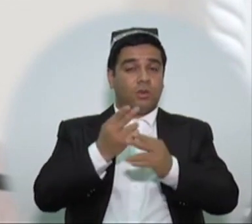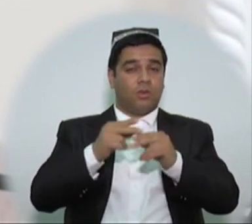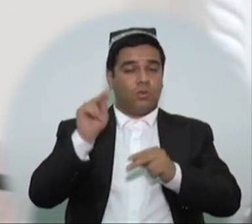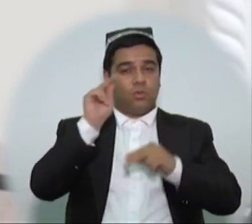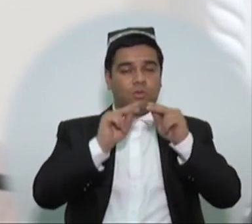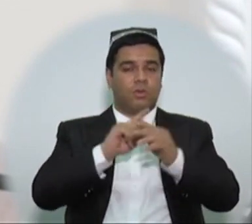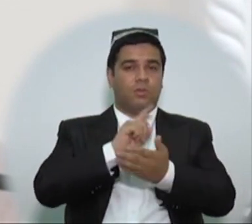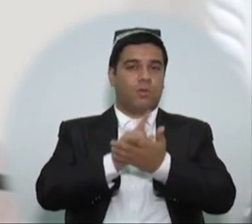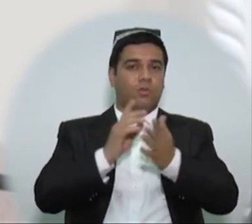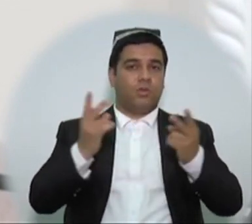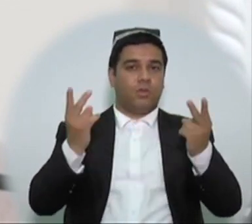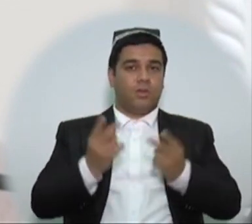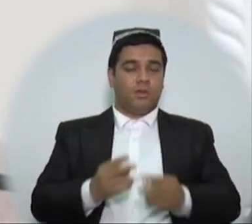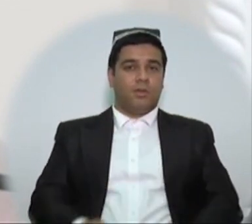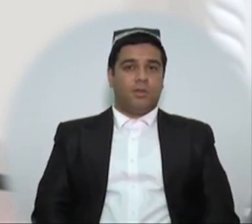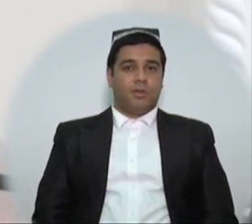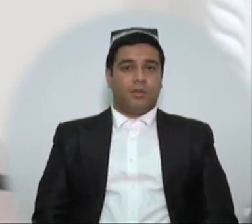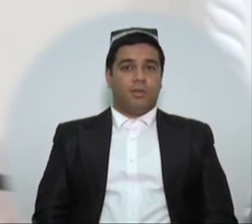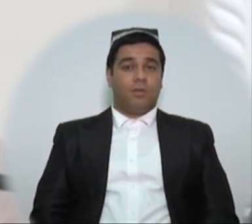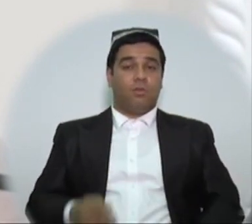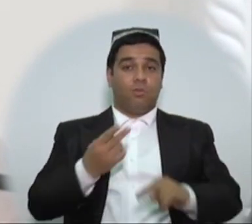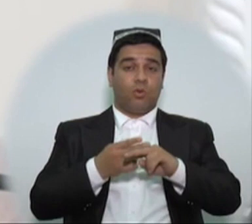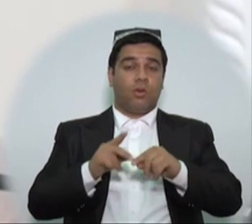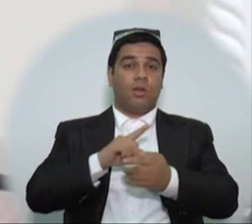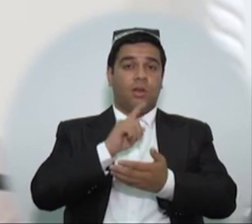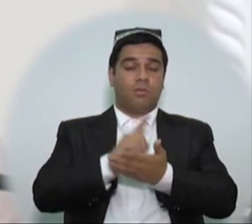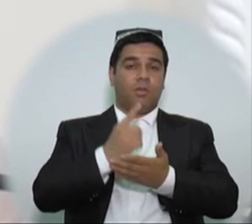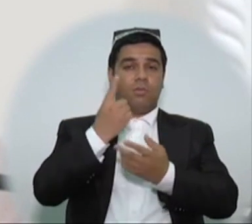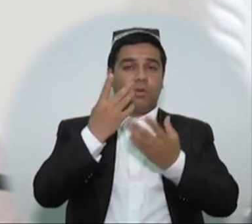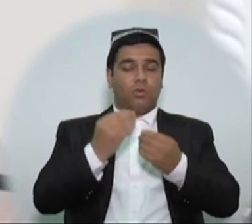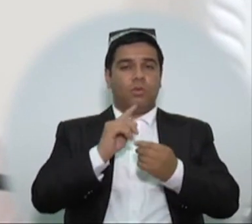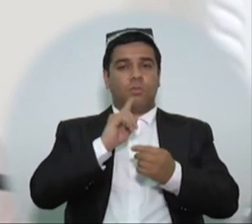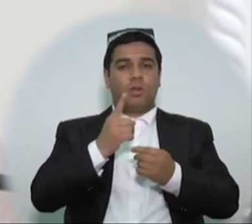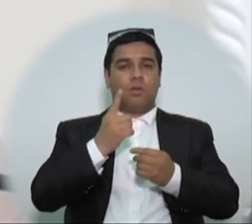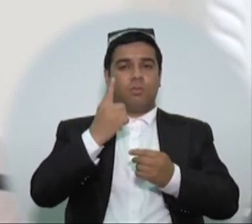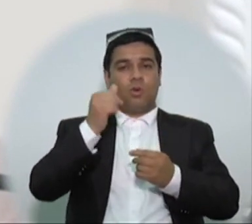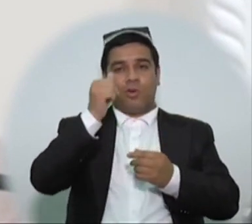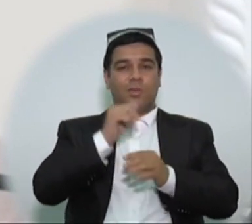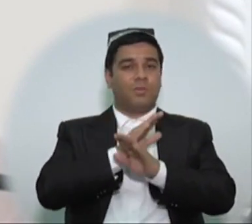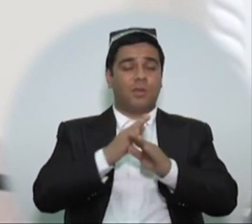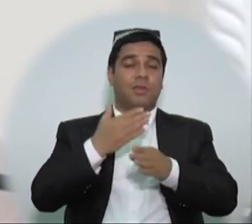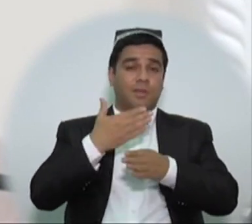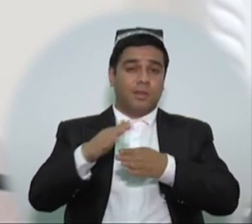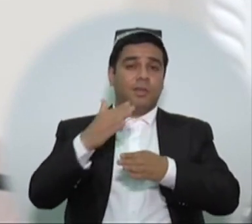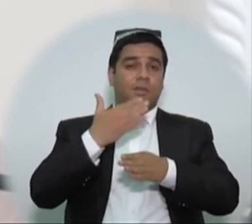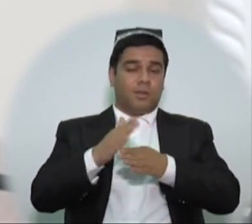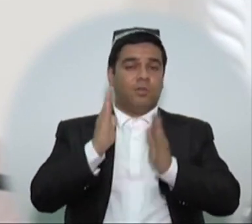biz için bir yetişimiz gerek. Bu elbette bir gün, bir yıl, bir ayda bulmaydı. Asla sekin